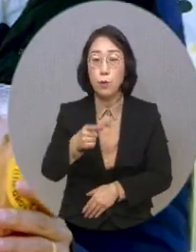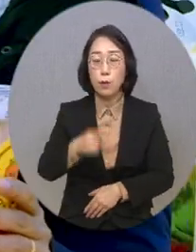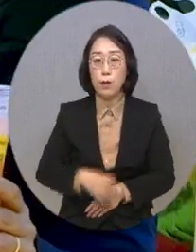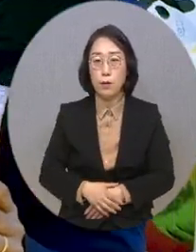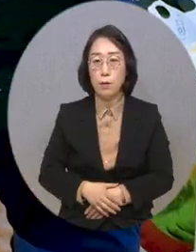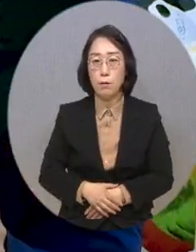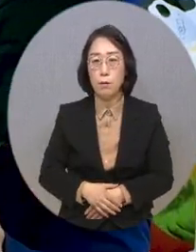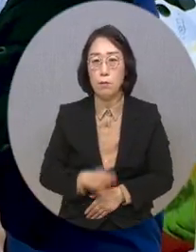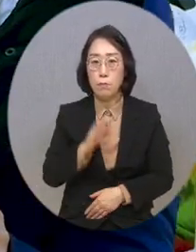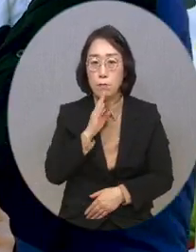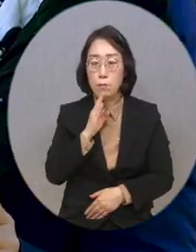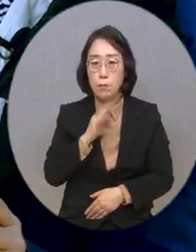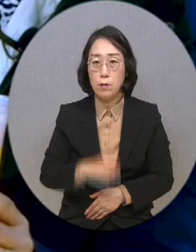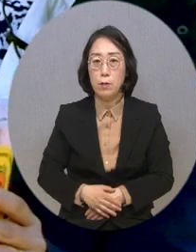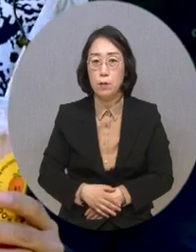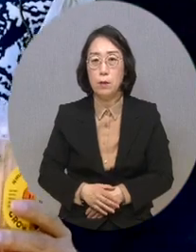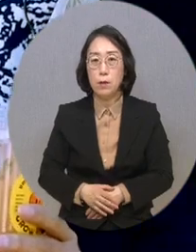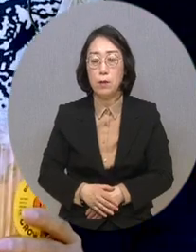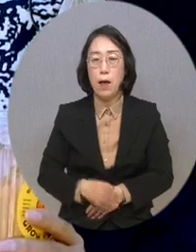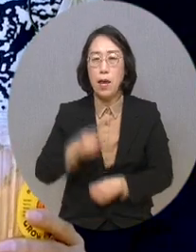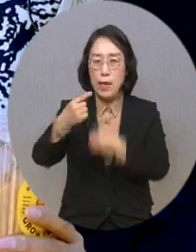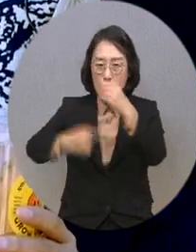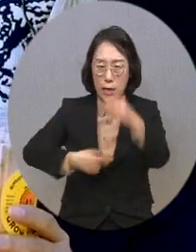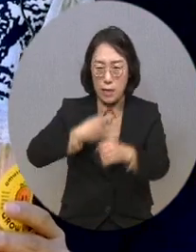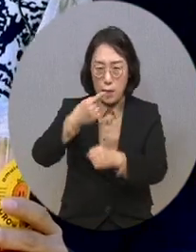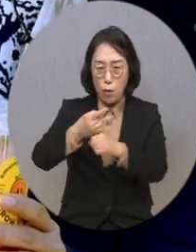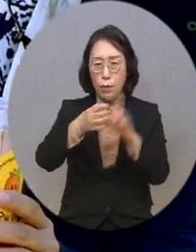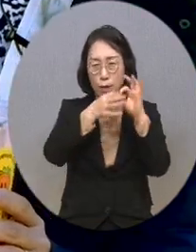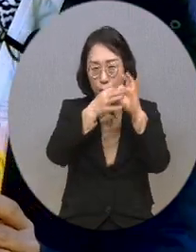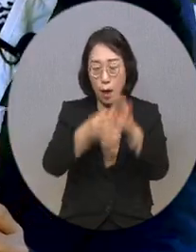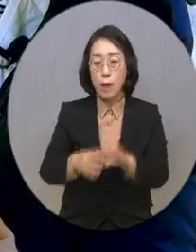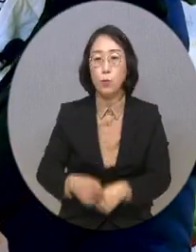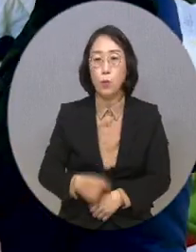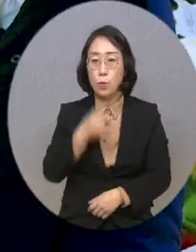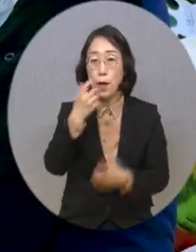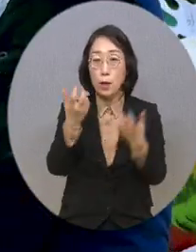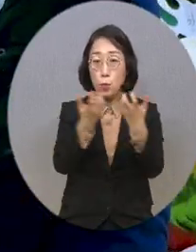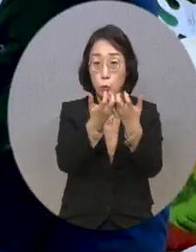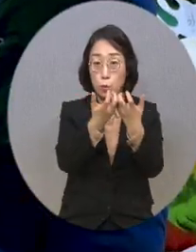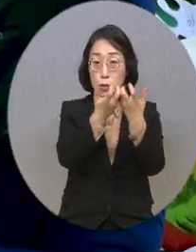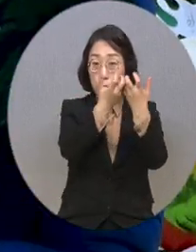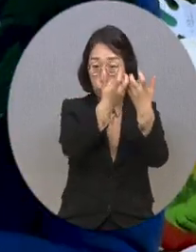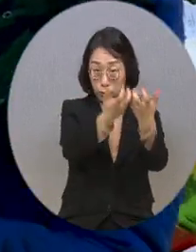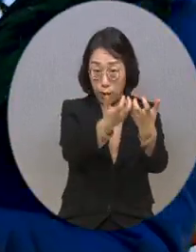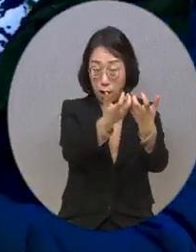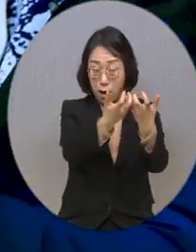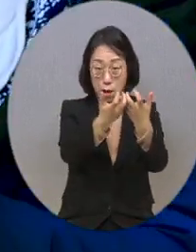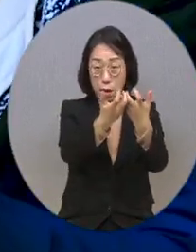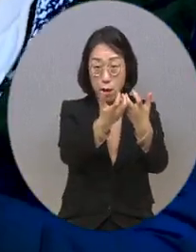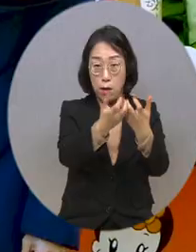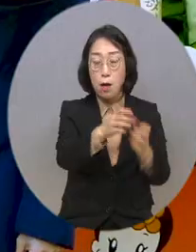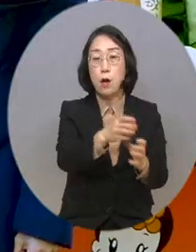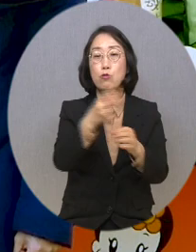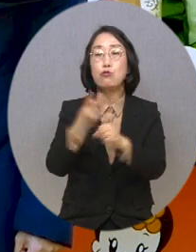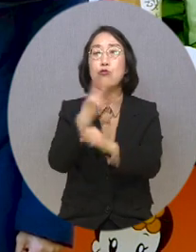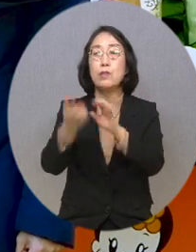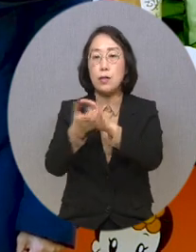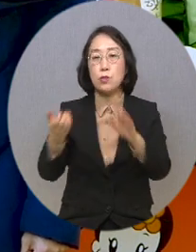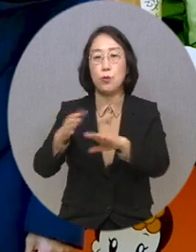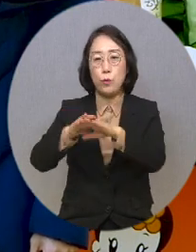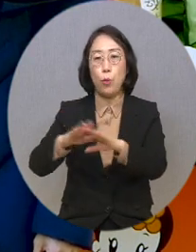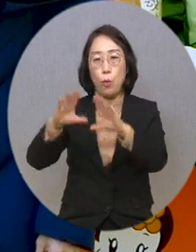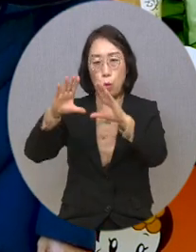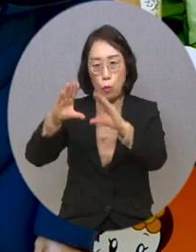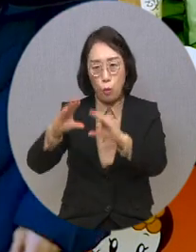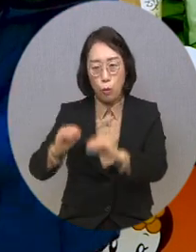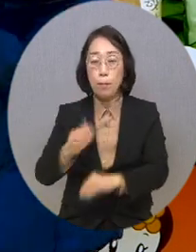돼 이거는. 565일 네. 냉동실에 넣었다가 네. 먹기 2시간 전에 꺼내고. 네네네. 아, 예술이네. 이거 이게 주스 전문점